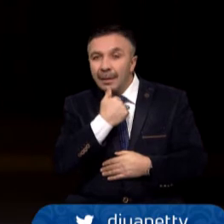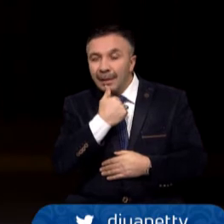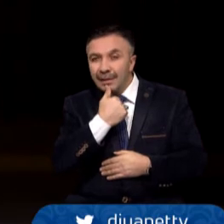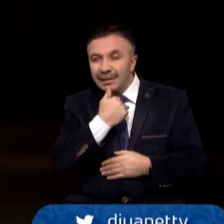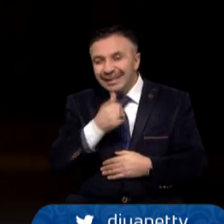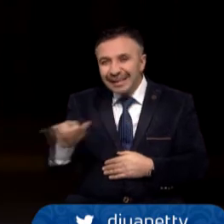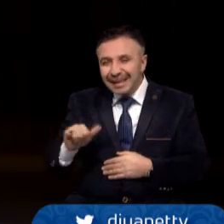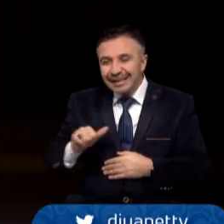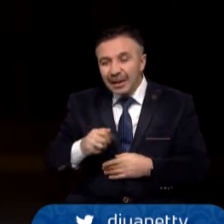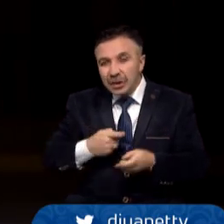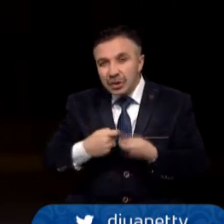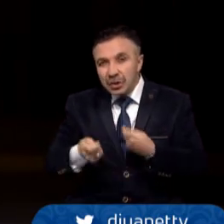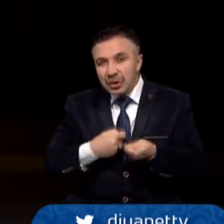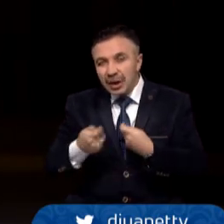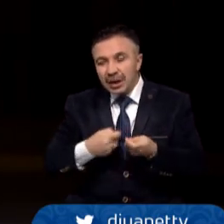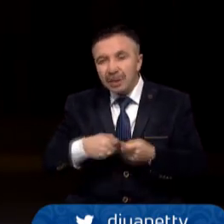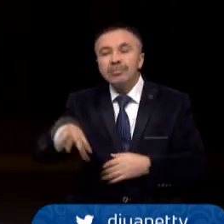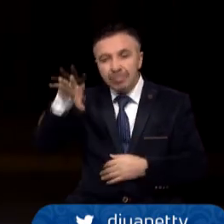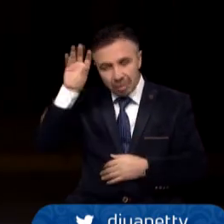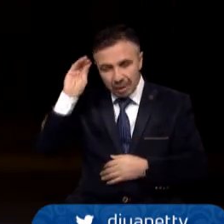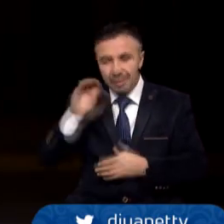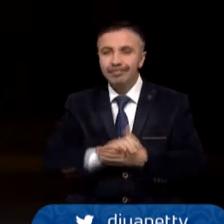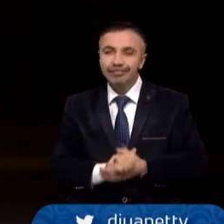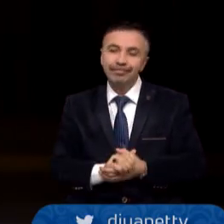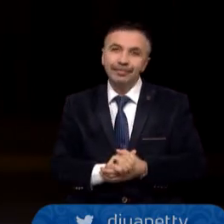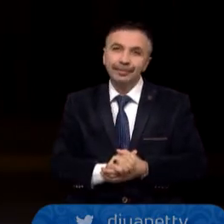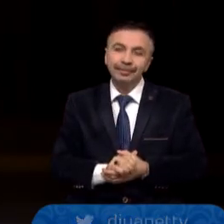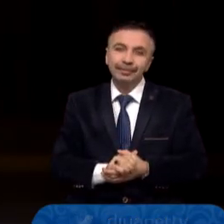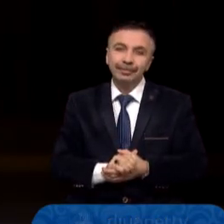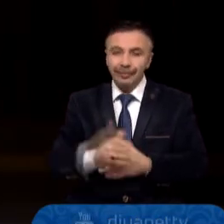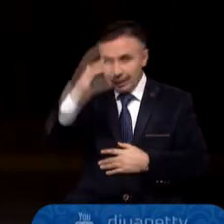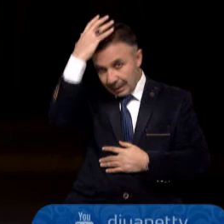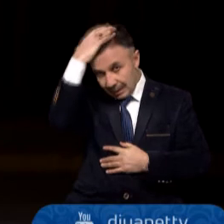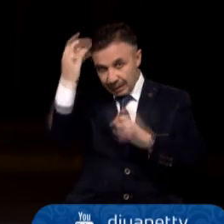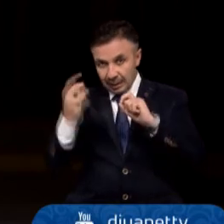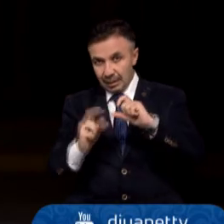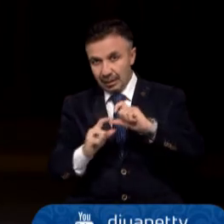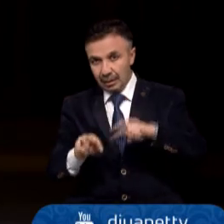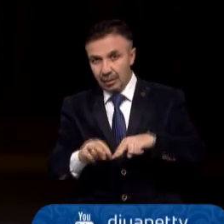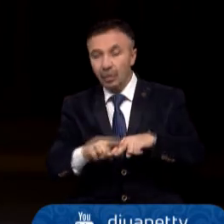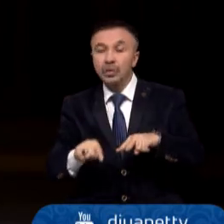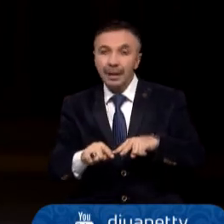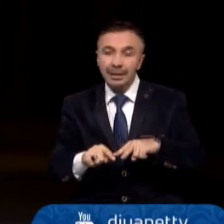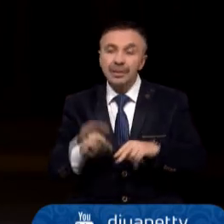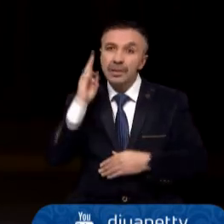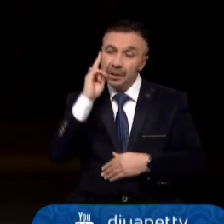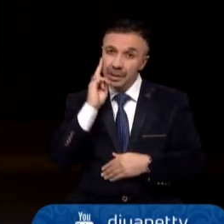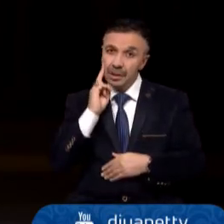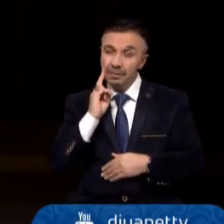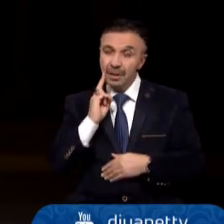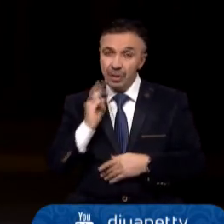o babasının yanında Ticaret öğrenmişti ve Hazreti Osman bu